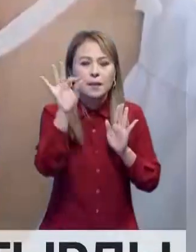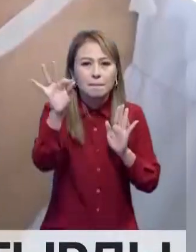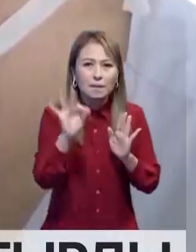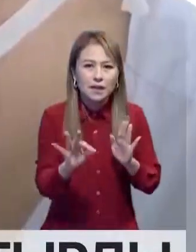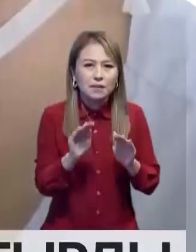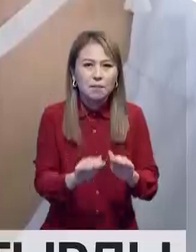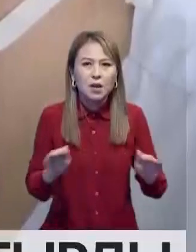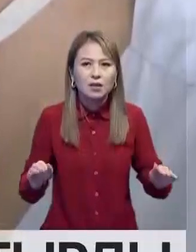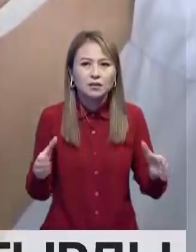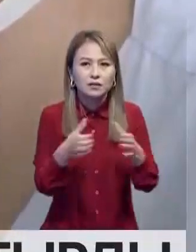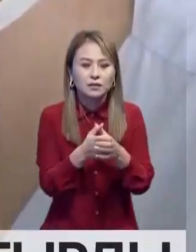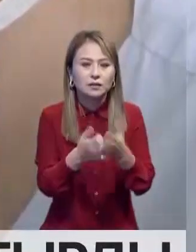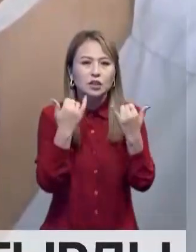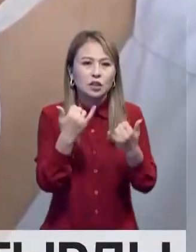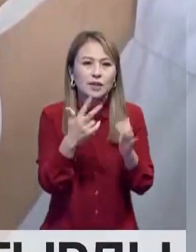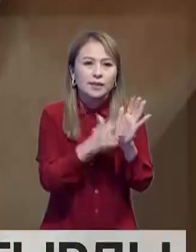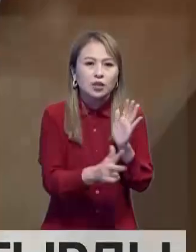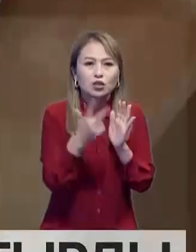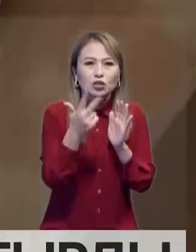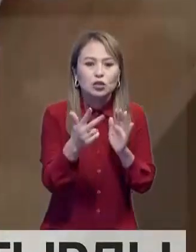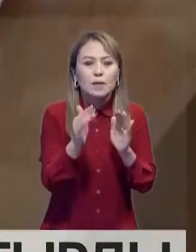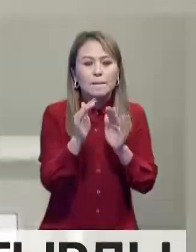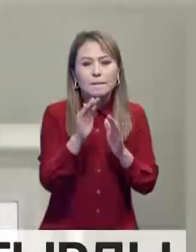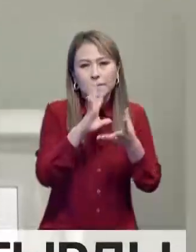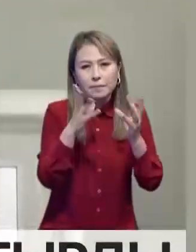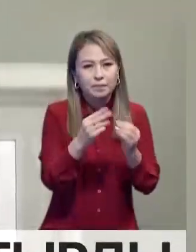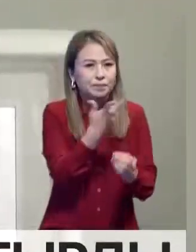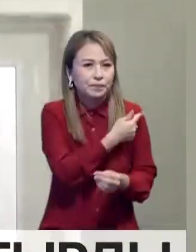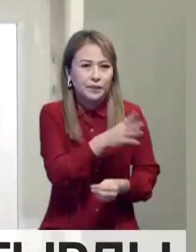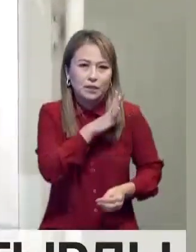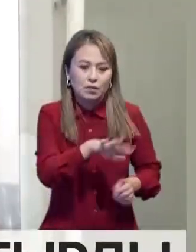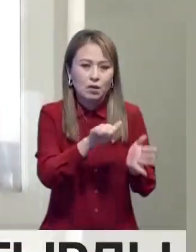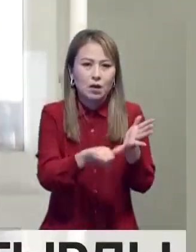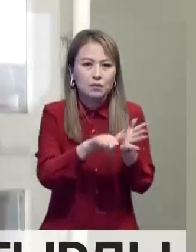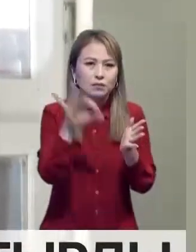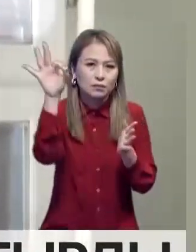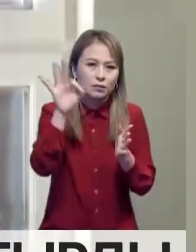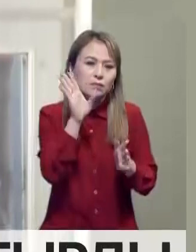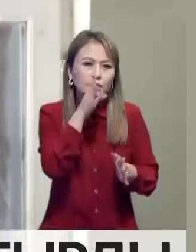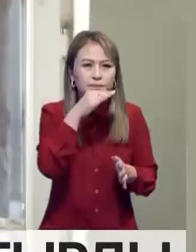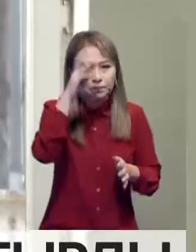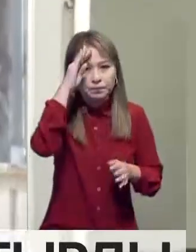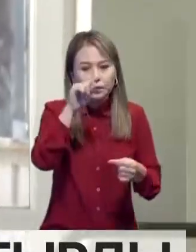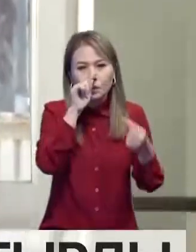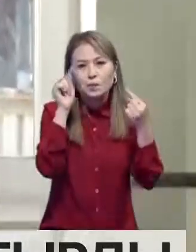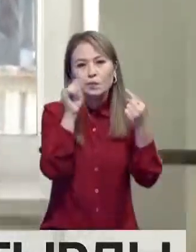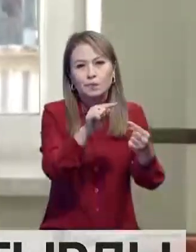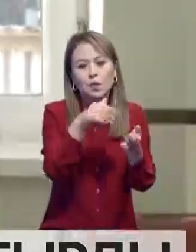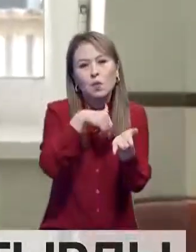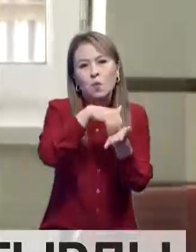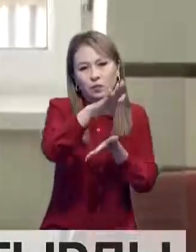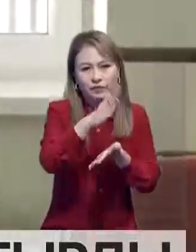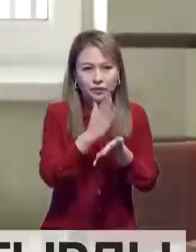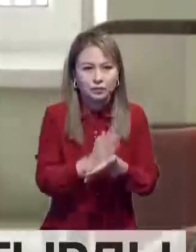дертке шалдыққан жеткіншектердің 83% вакцина алмаған. 60% жағдайда ата-аналар екпе салғызудан бас